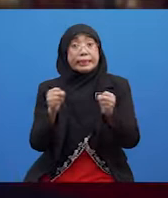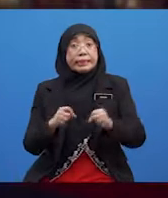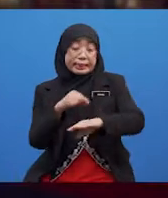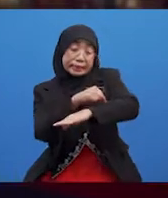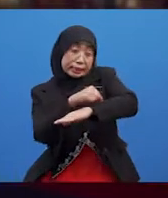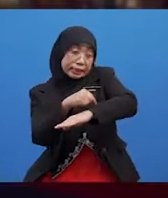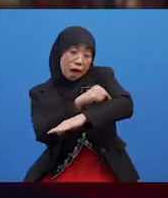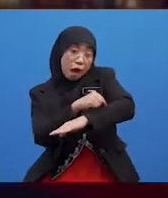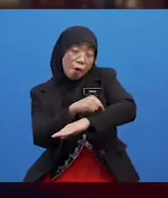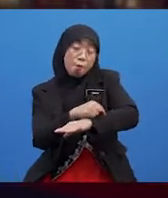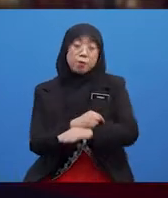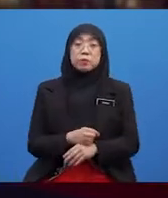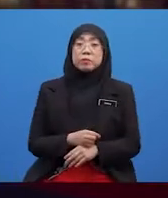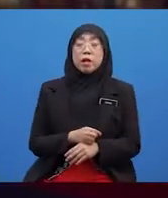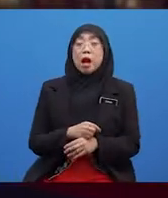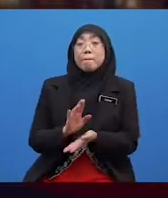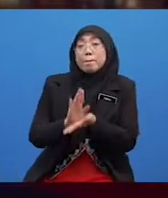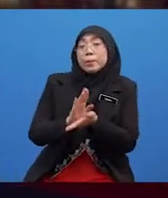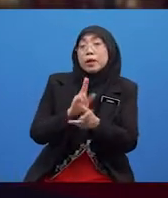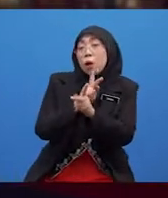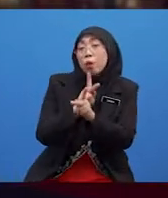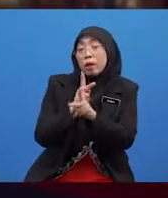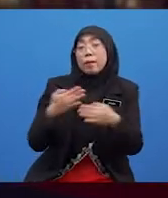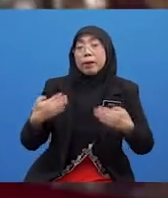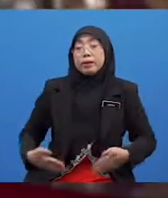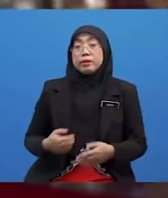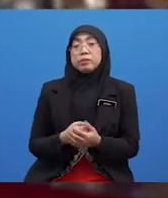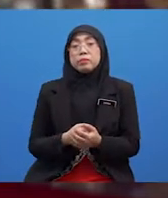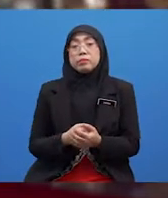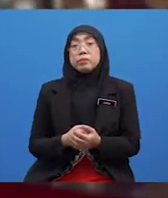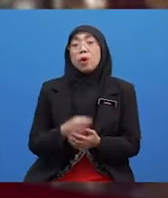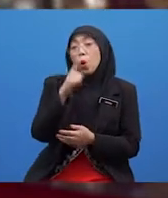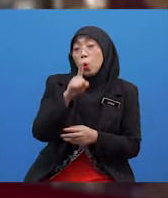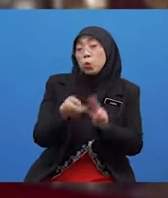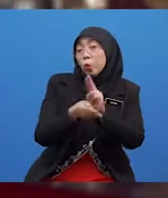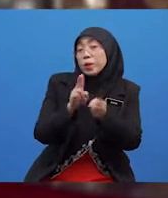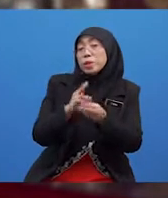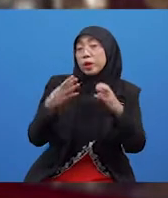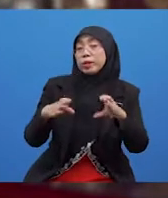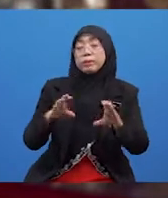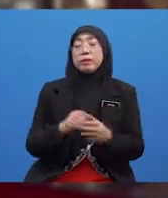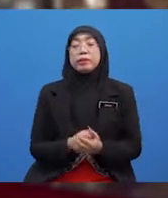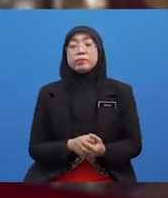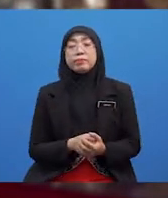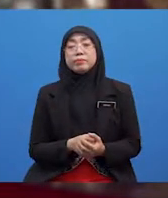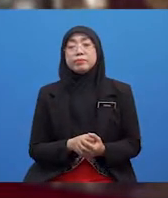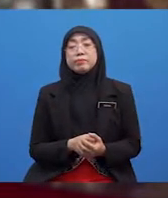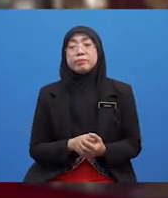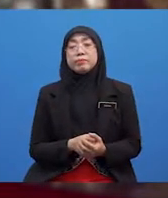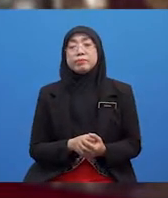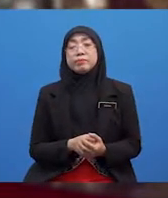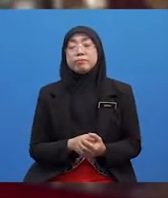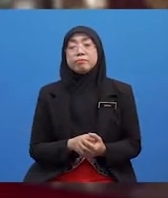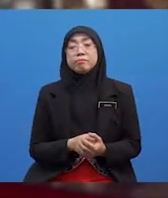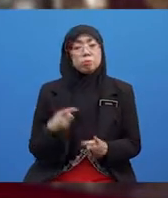Sistem saraf membantu mengawal anggota badan yang terlibat untuk mengubah suai dengan cepat